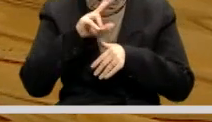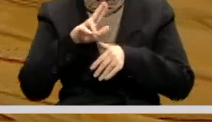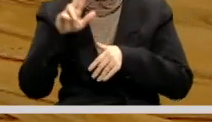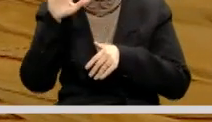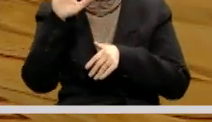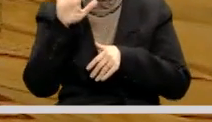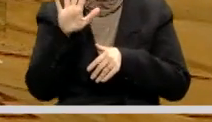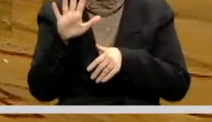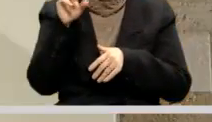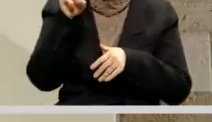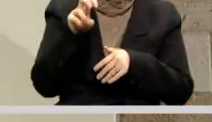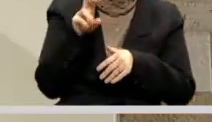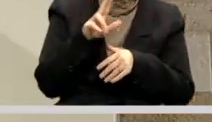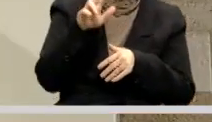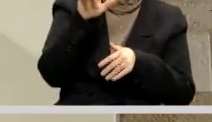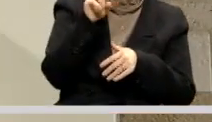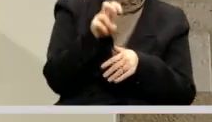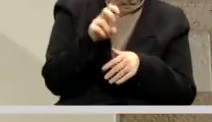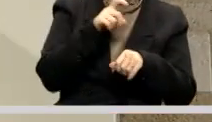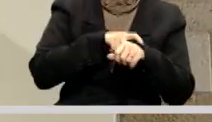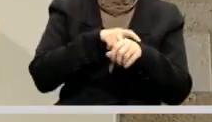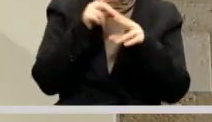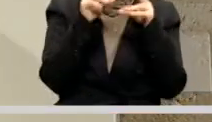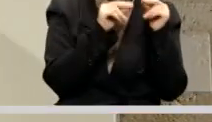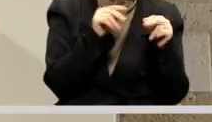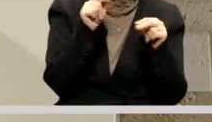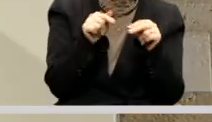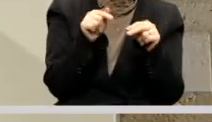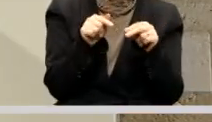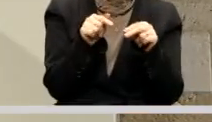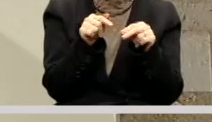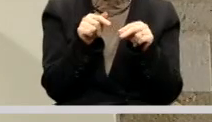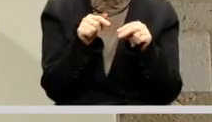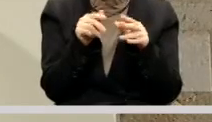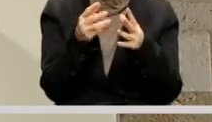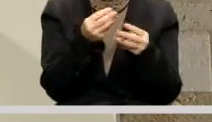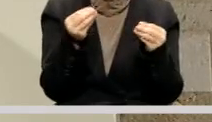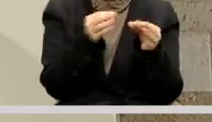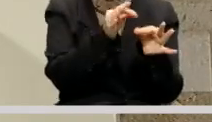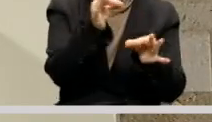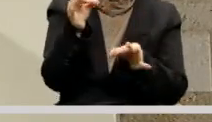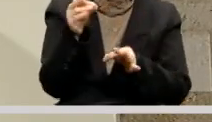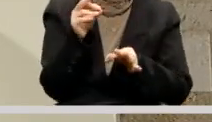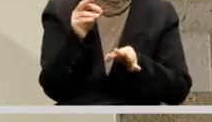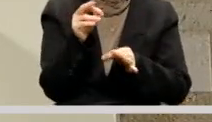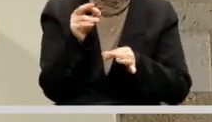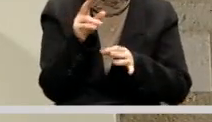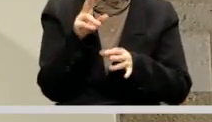uyku uyuma oranına sahip. Fakat bu saatin hangi aralıklarda olduğu önemli. Mesela çocuklar için en